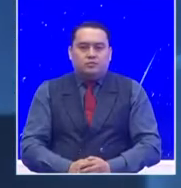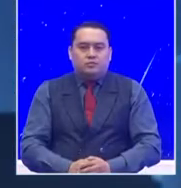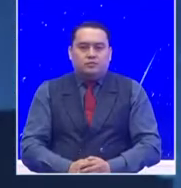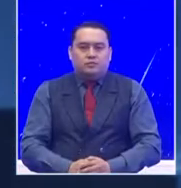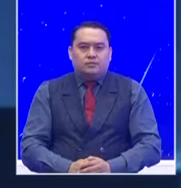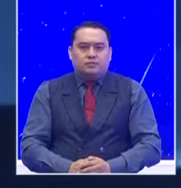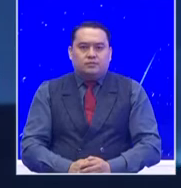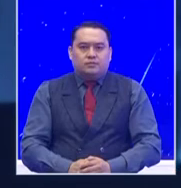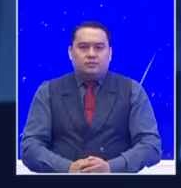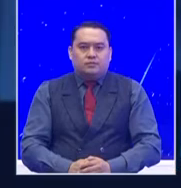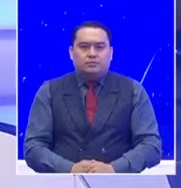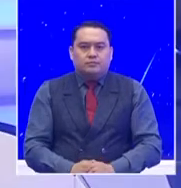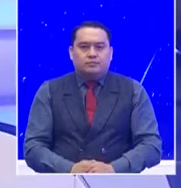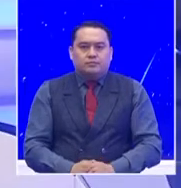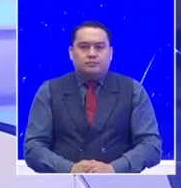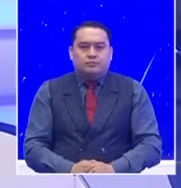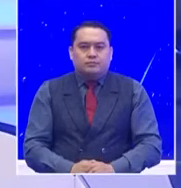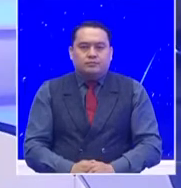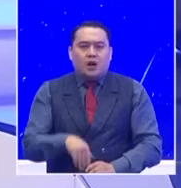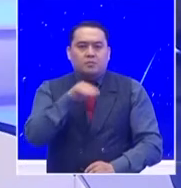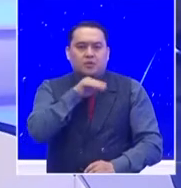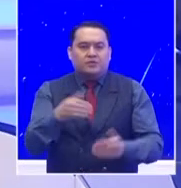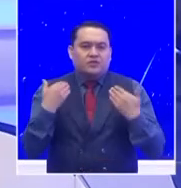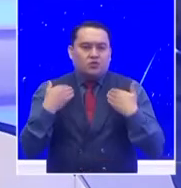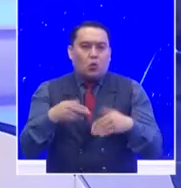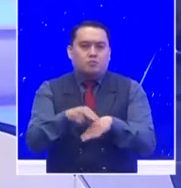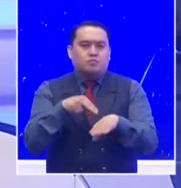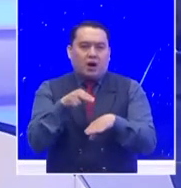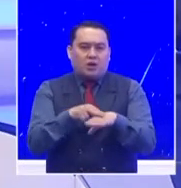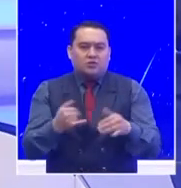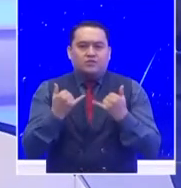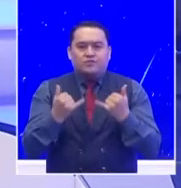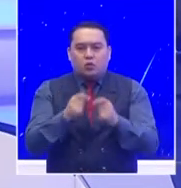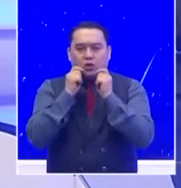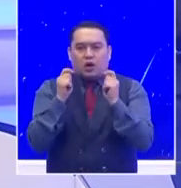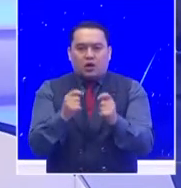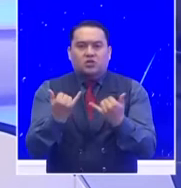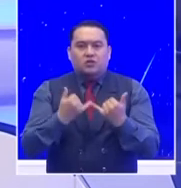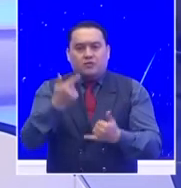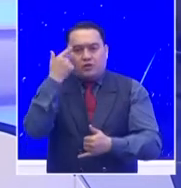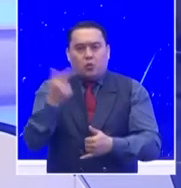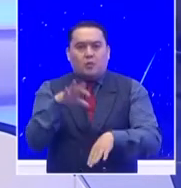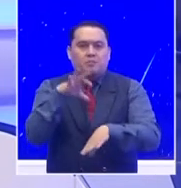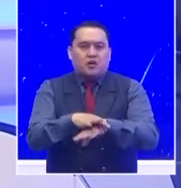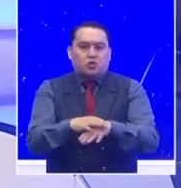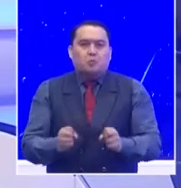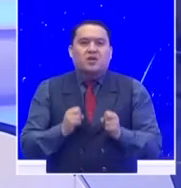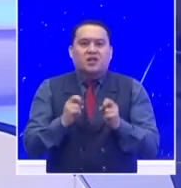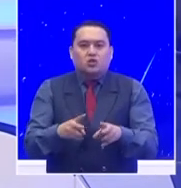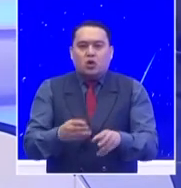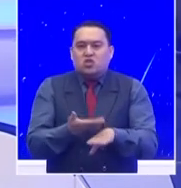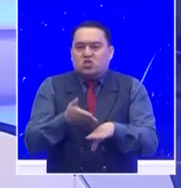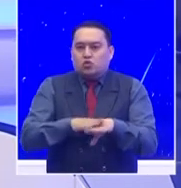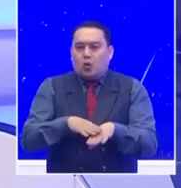ЖТСУ, Талдыкурган. За высокий профессионализм и самоотверженность полицейских, задержавших преступника, совершившего